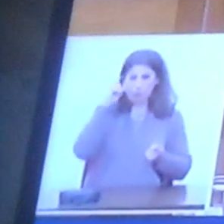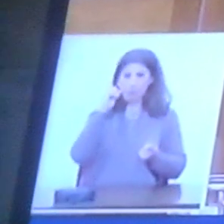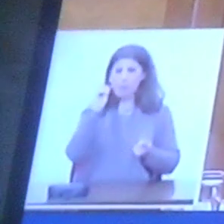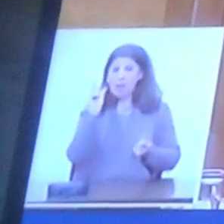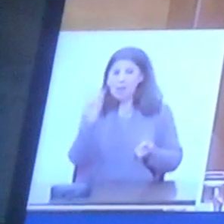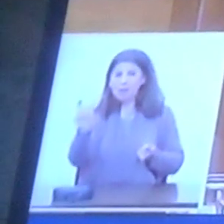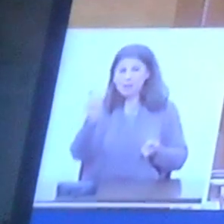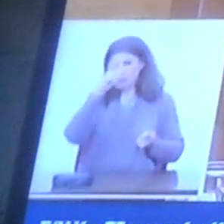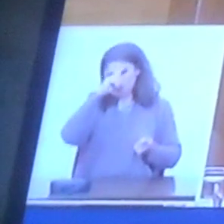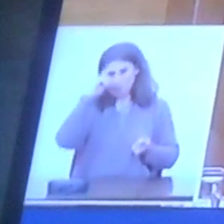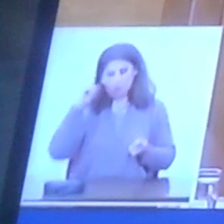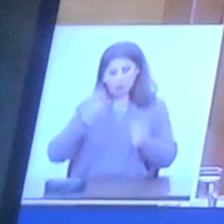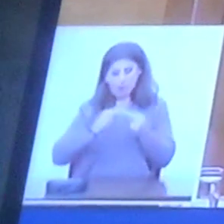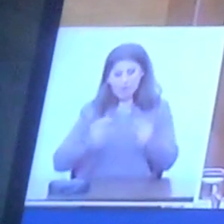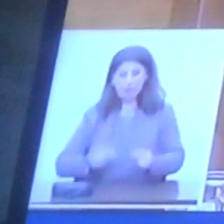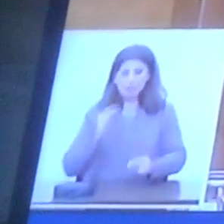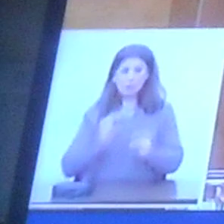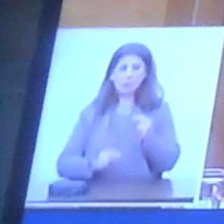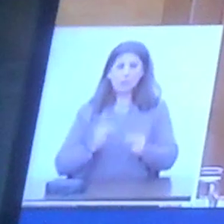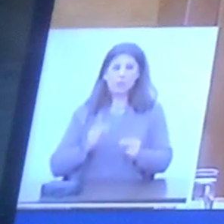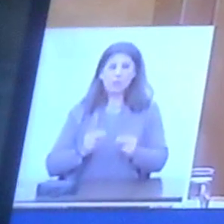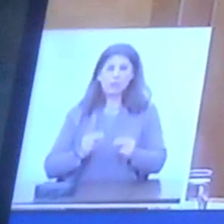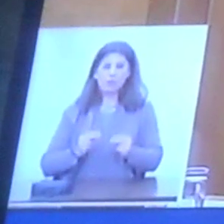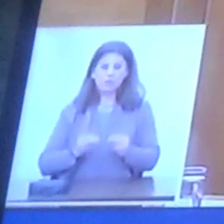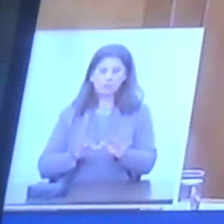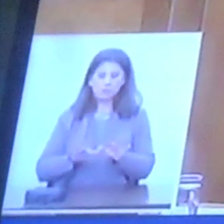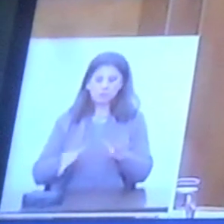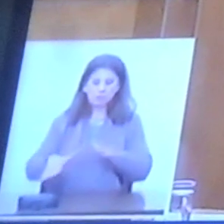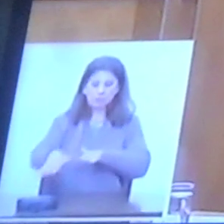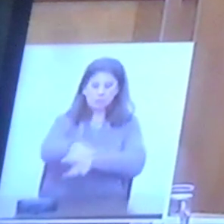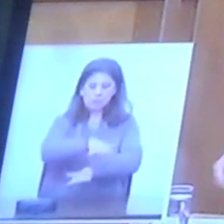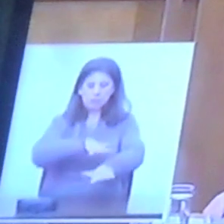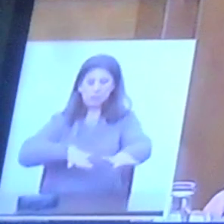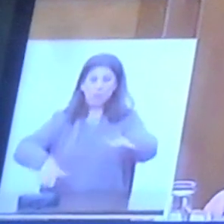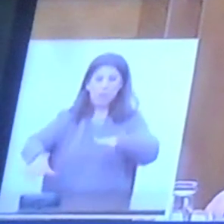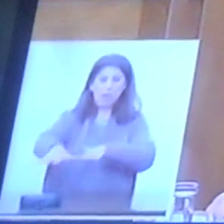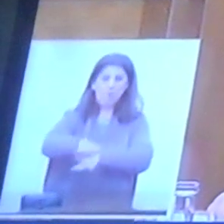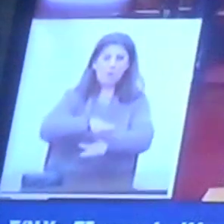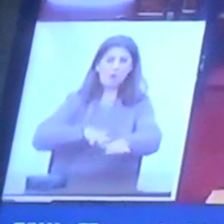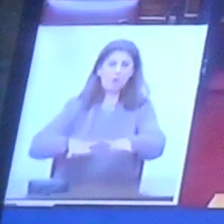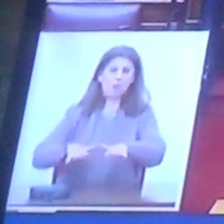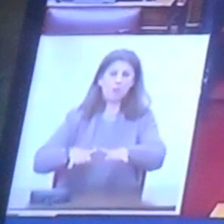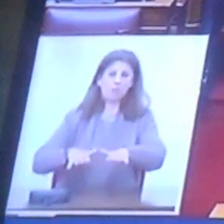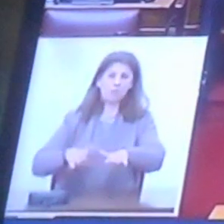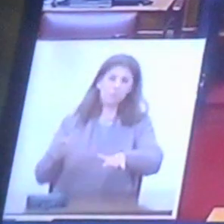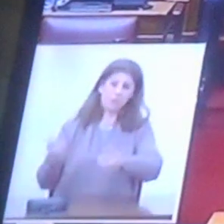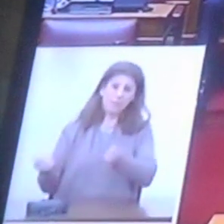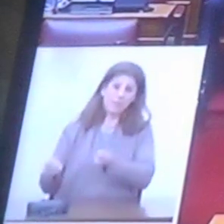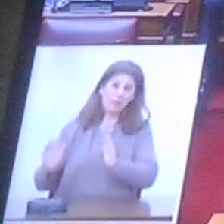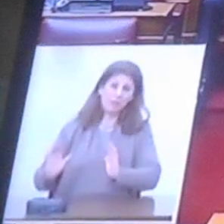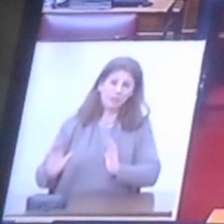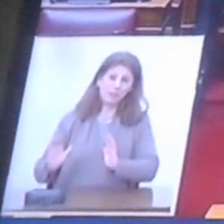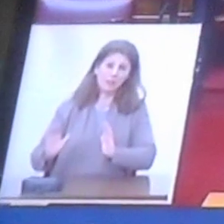η δυσκολία σας να λύσετε το πρόβλημα. Διαπλοκή με την ολιγαρχία. Αυτό είναι το πρόβλημά σας. Είτε με τους